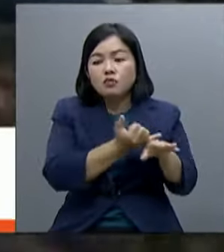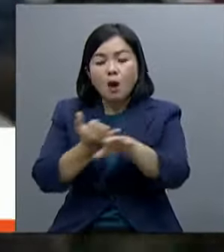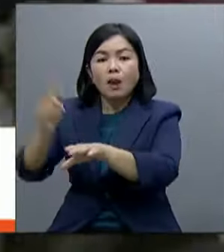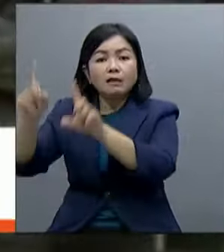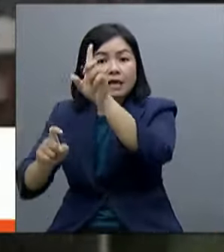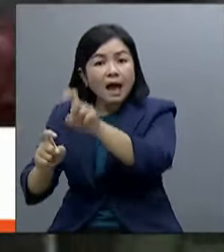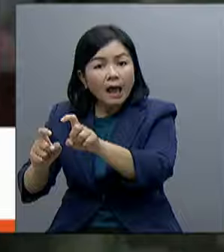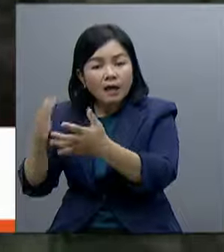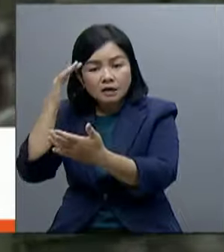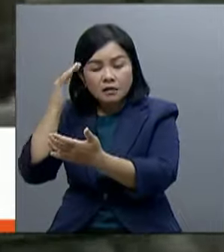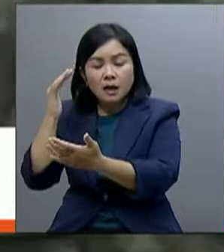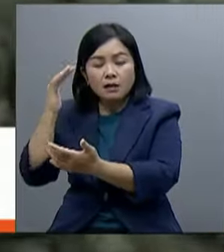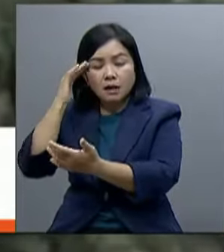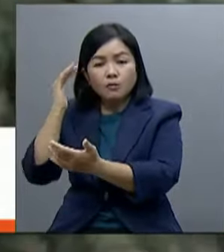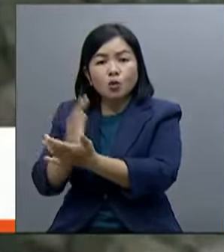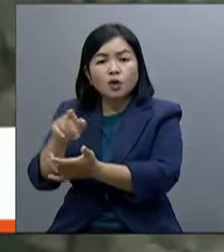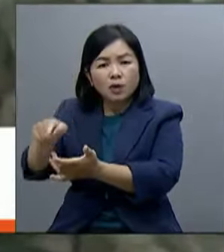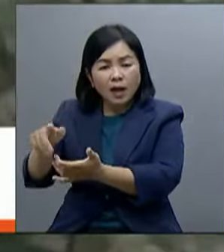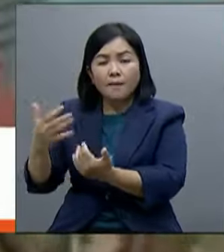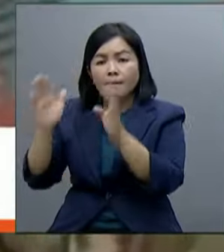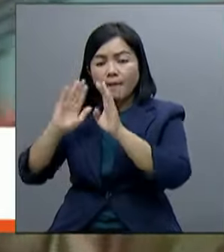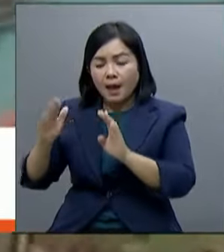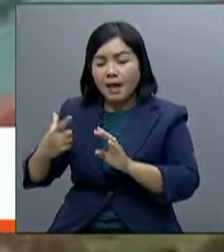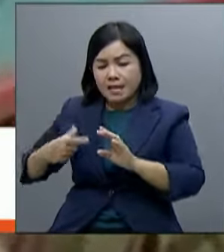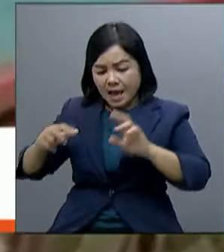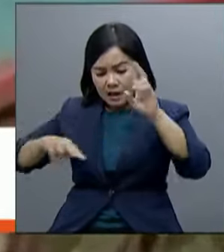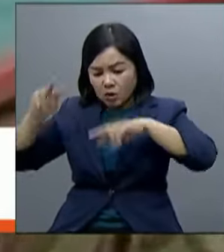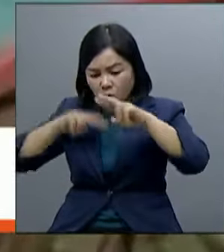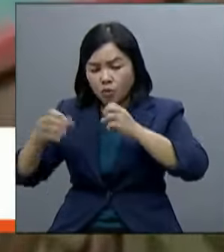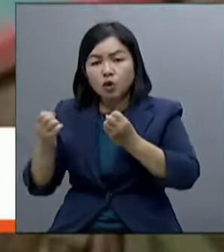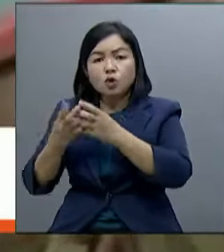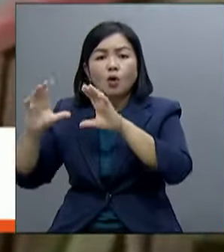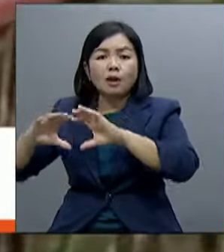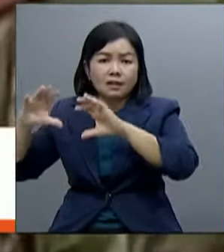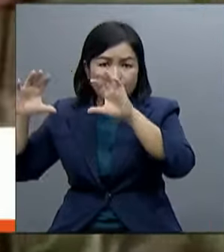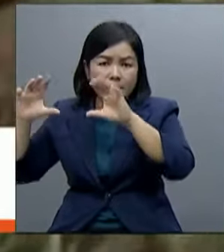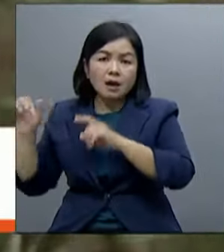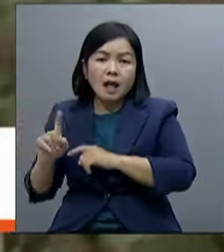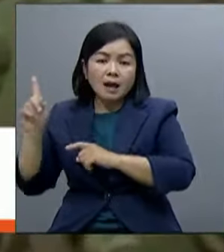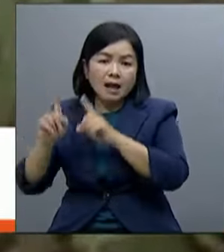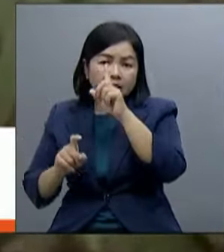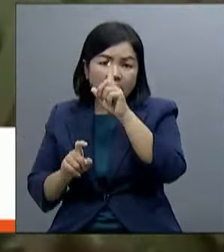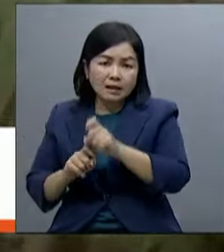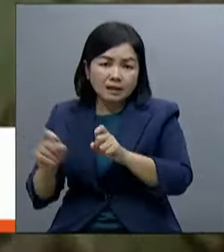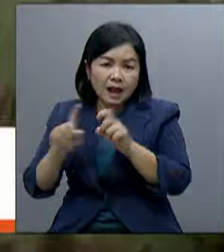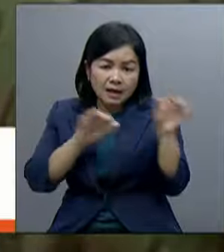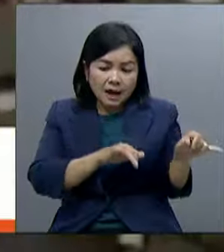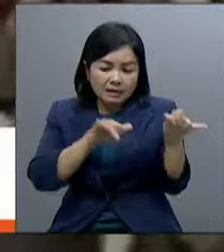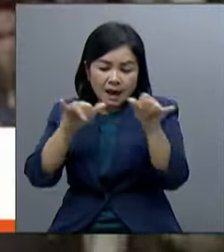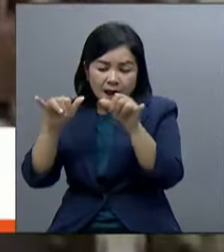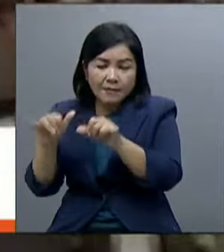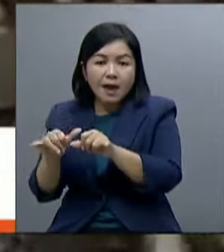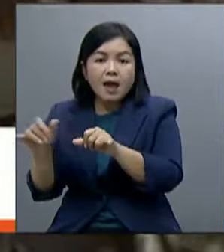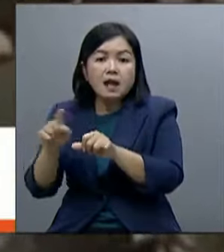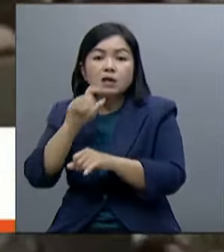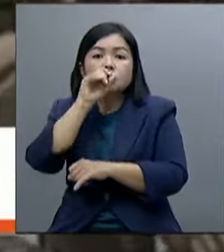ไต่สวนการตายเนื่องจากเป็นกรณีการเสียชีวิตโดยการกระทำของเจ้าหน้าที่รัฐหรือเสียชีวิตระหว่างการถูกควบคุมตัวที่